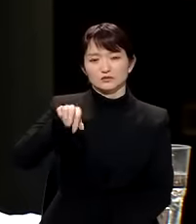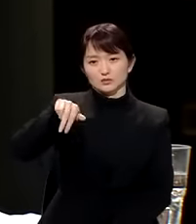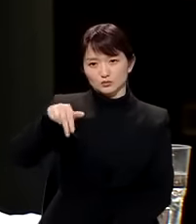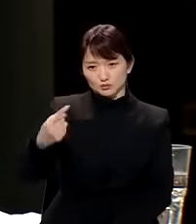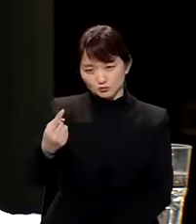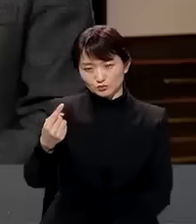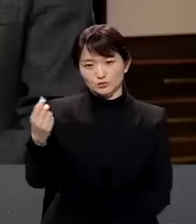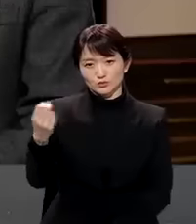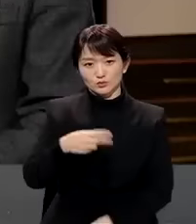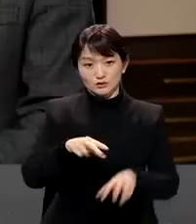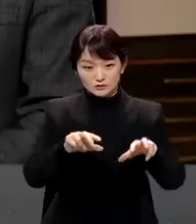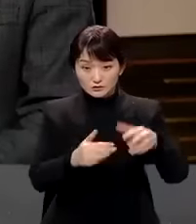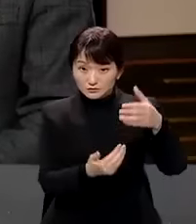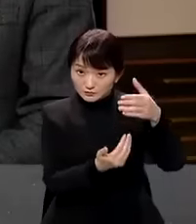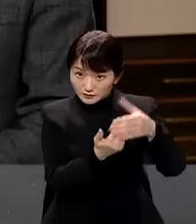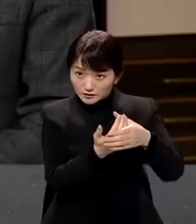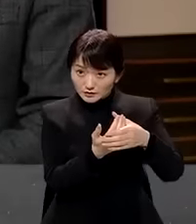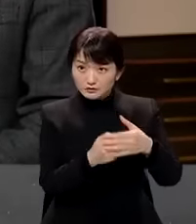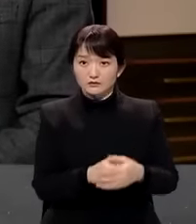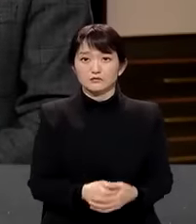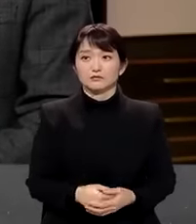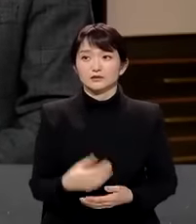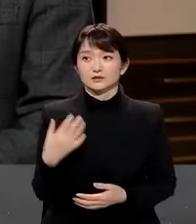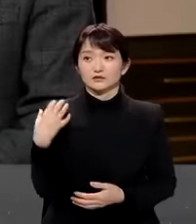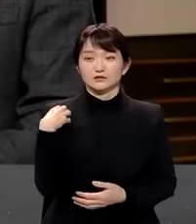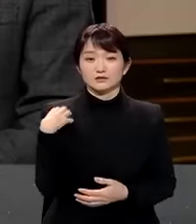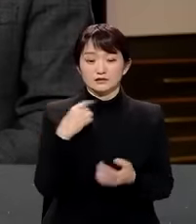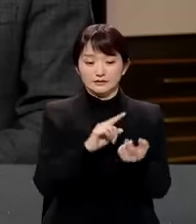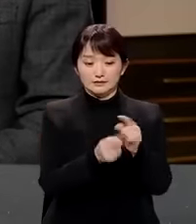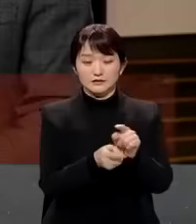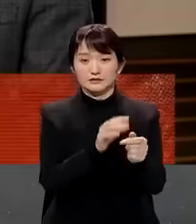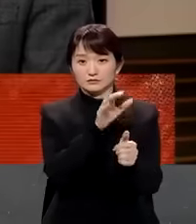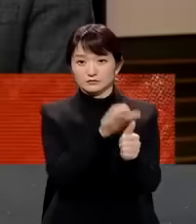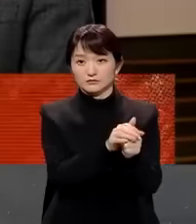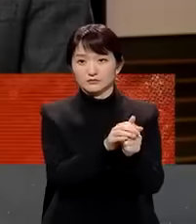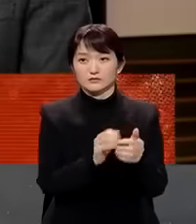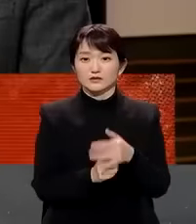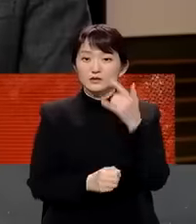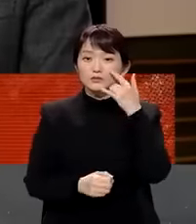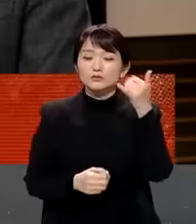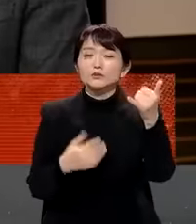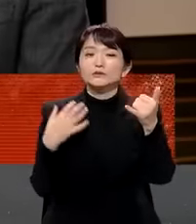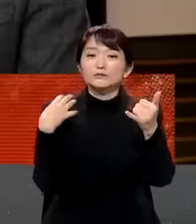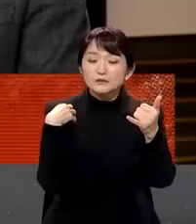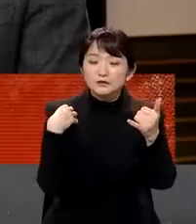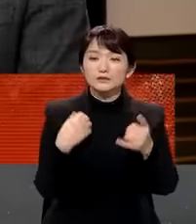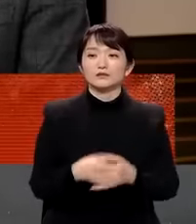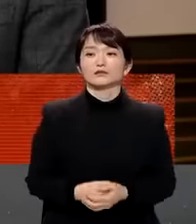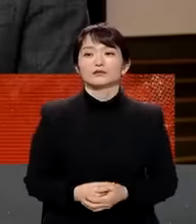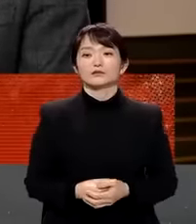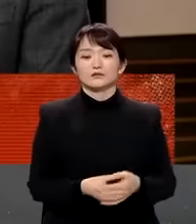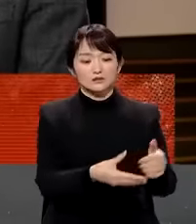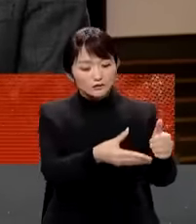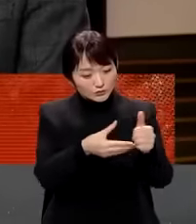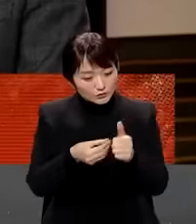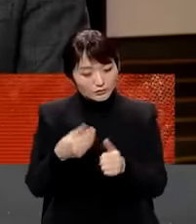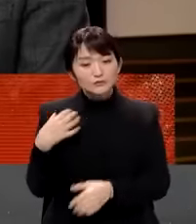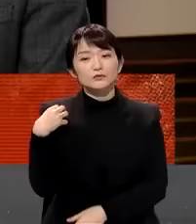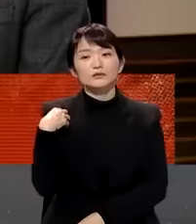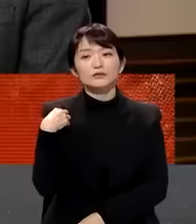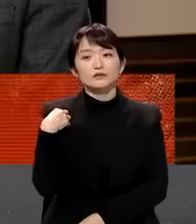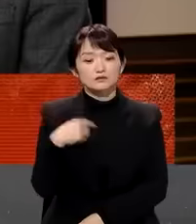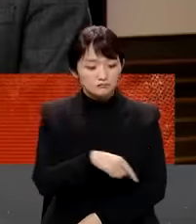케이스에서도 그렇고 그 행 알바들 부모님 역할이 하계이